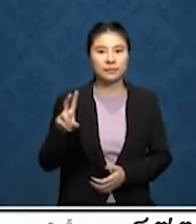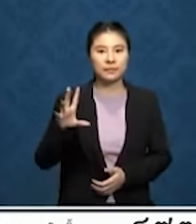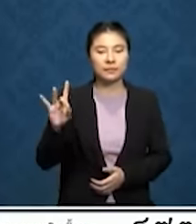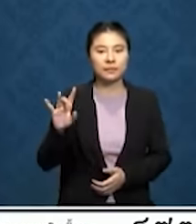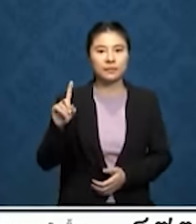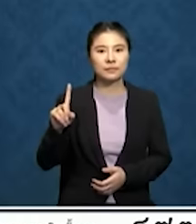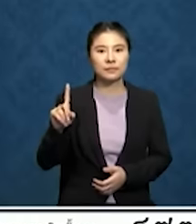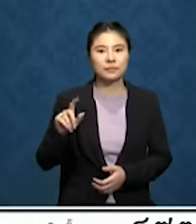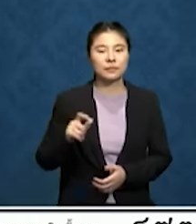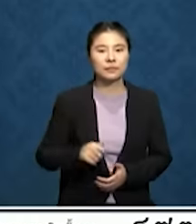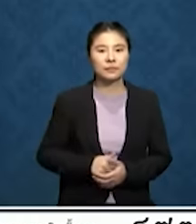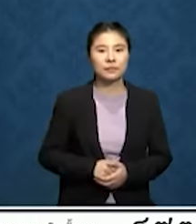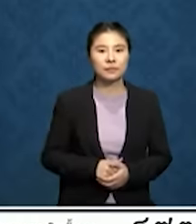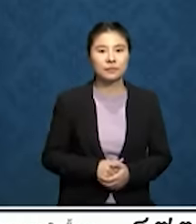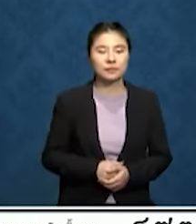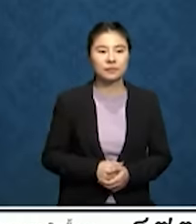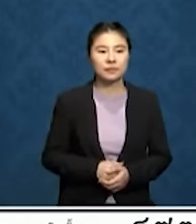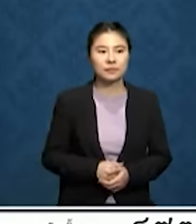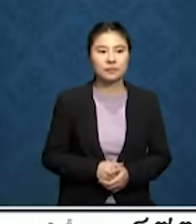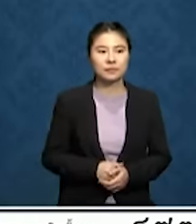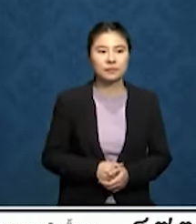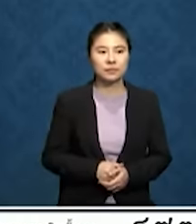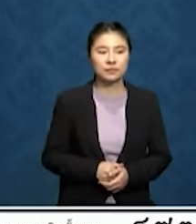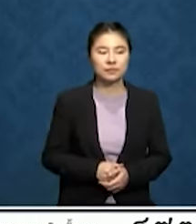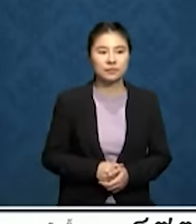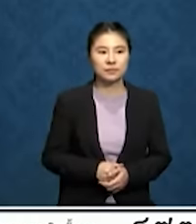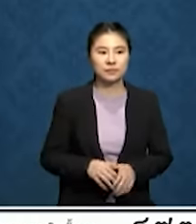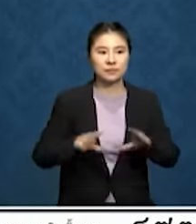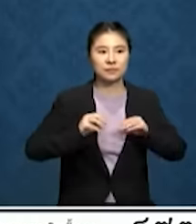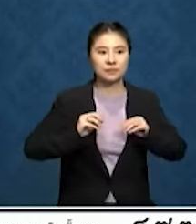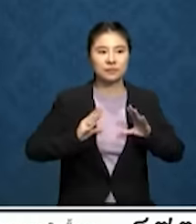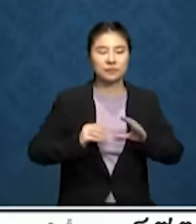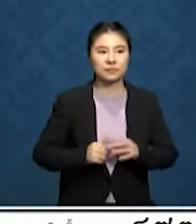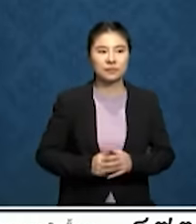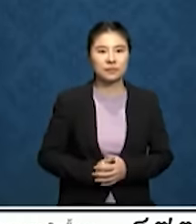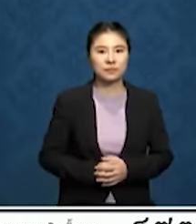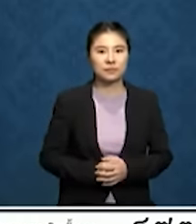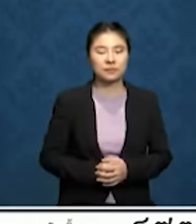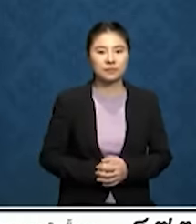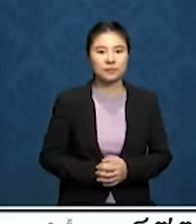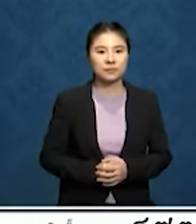281นายภูริวัฒน์ใจสำราญ ไม่เห็นชอบครับ